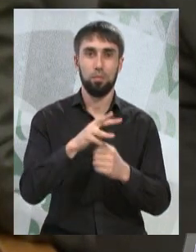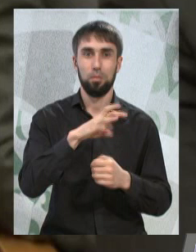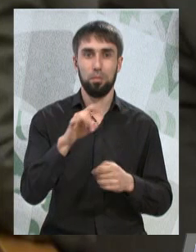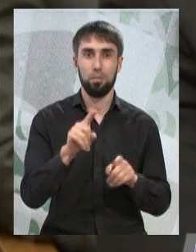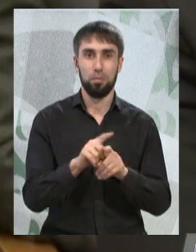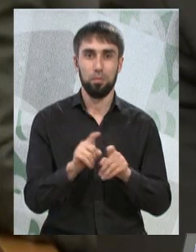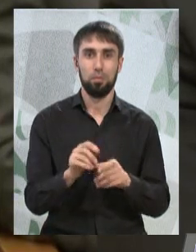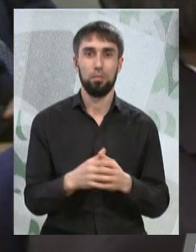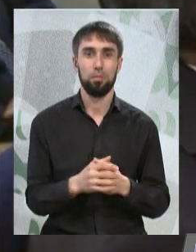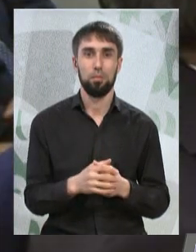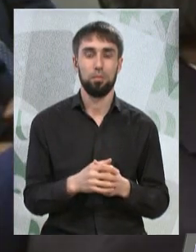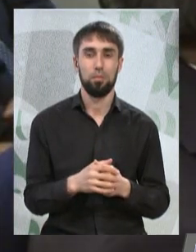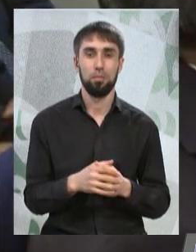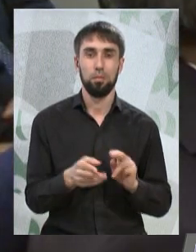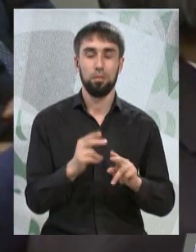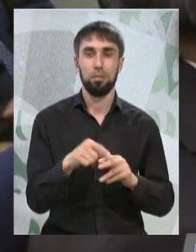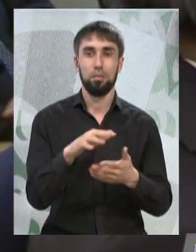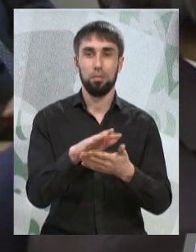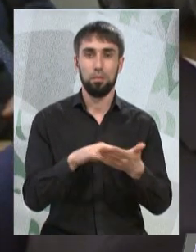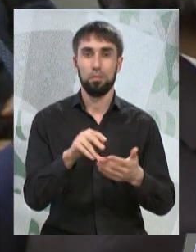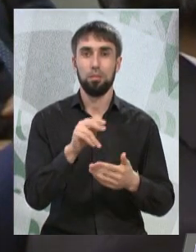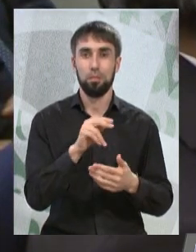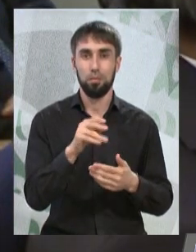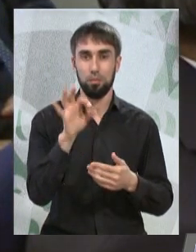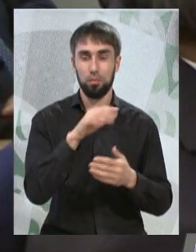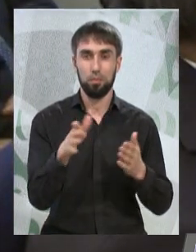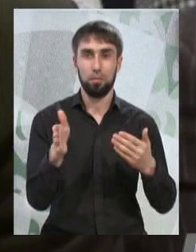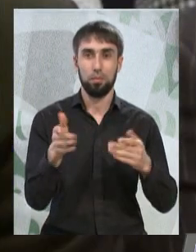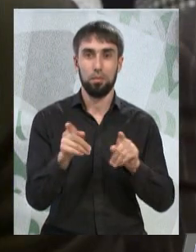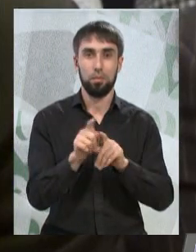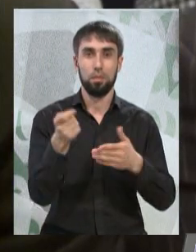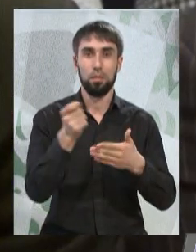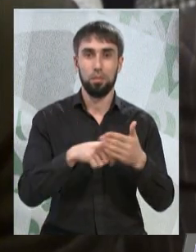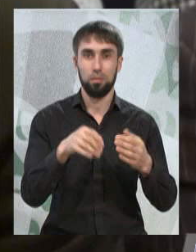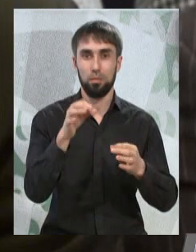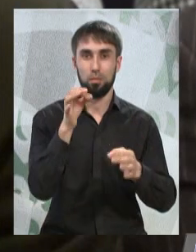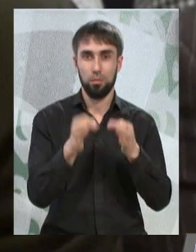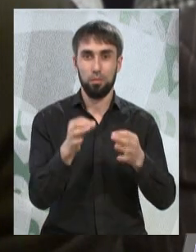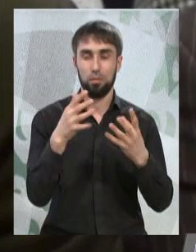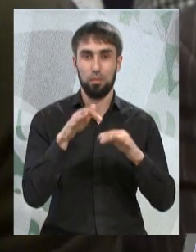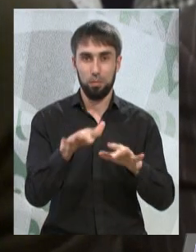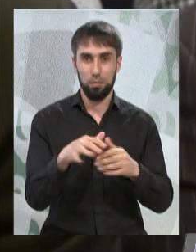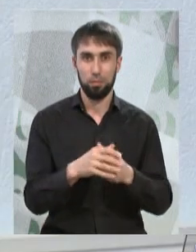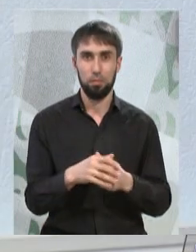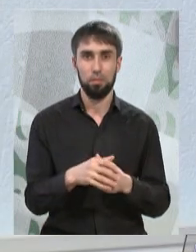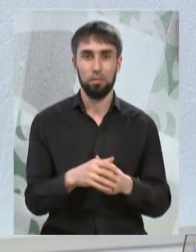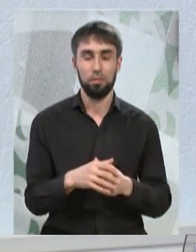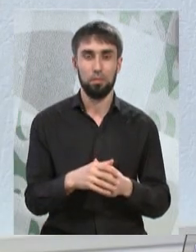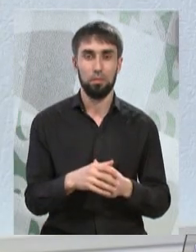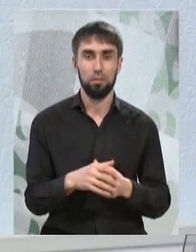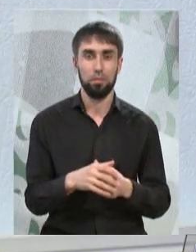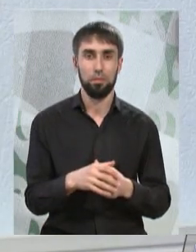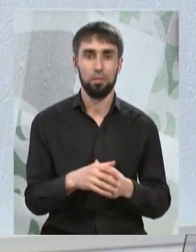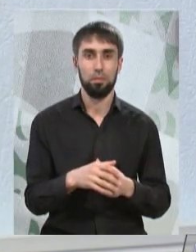в анализируемом периоде судами республики закрыто 909 уголовных дел в отношении 930 лиц.